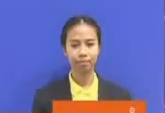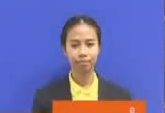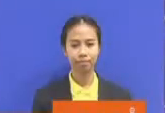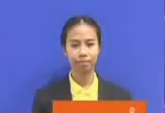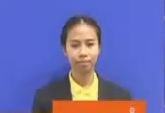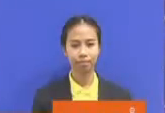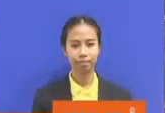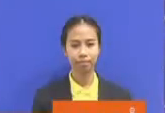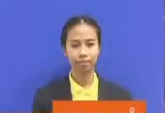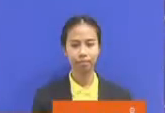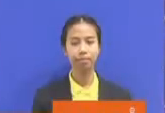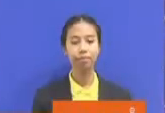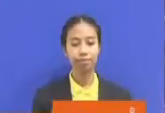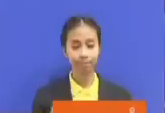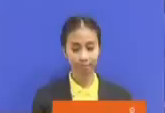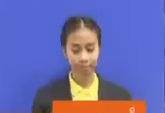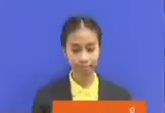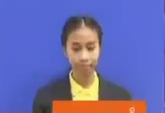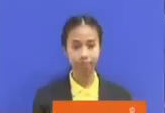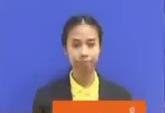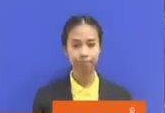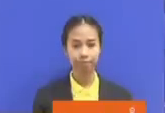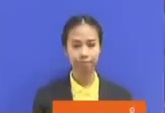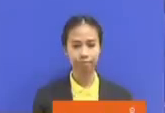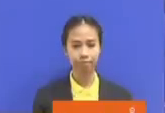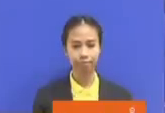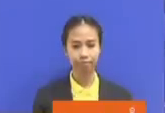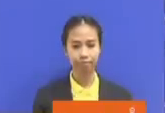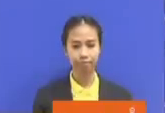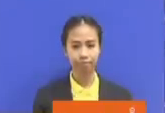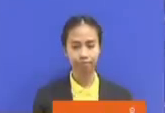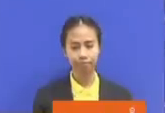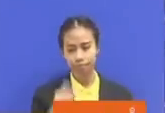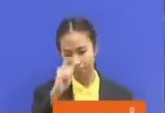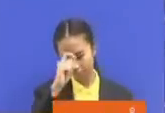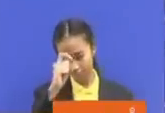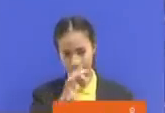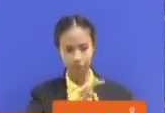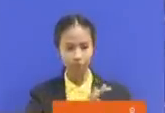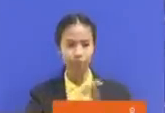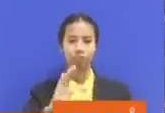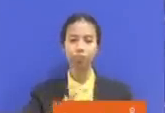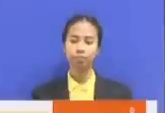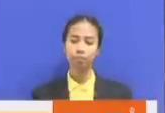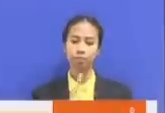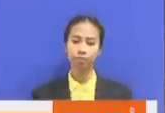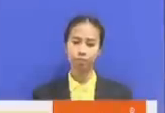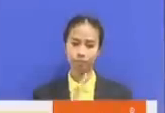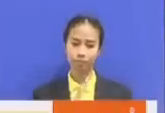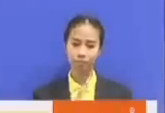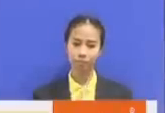แต่ถ้าไม่เอาเคารพท่านสมาชิกผู้ทรงเกียรติที่ประชา